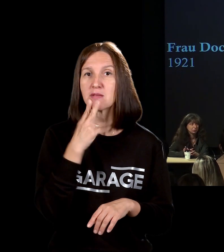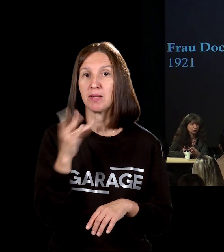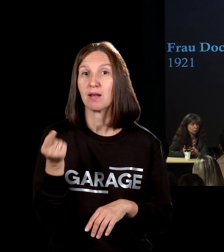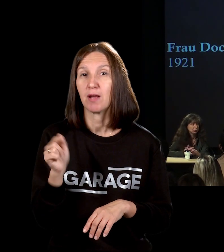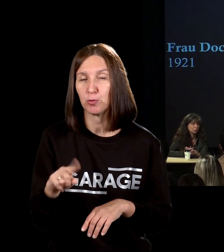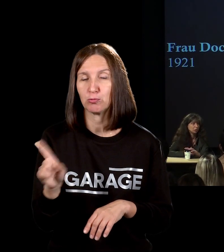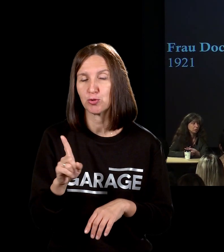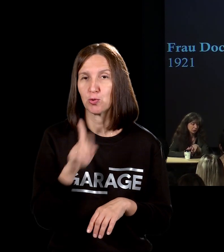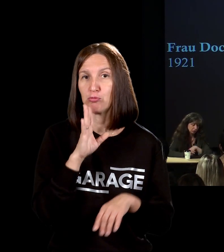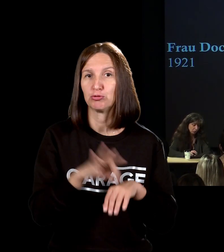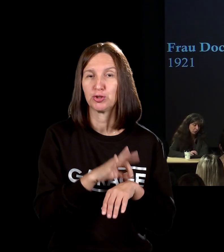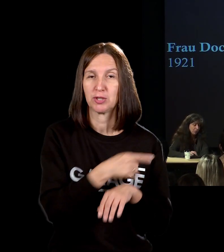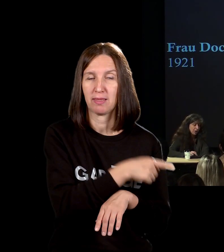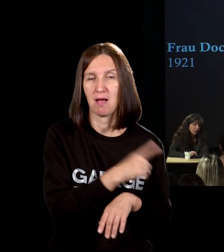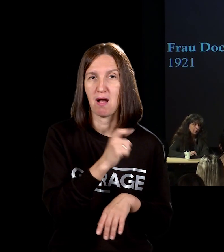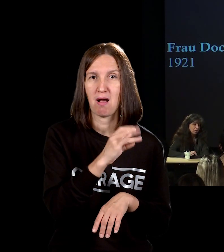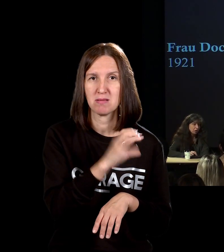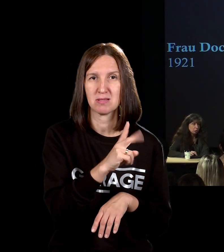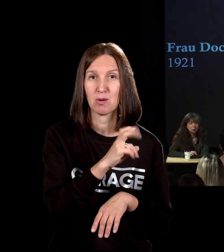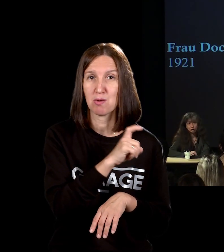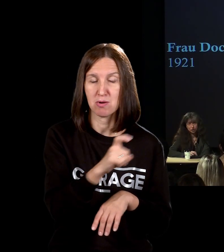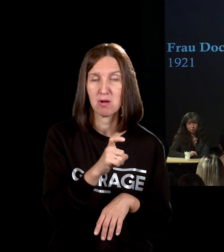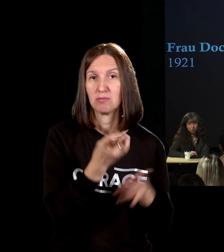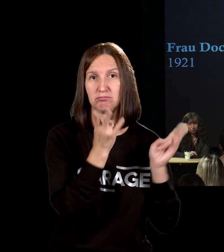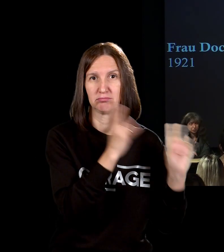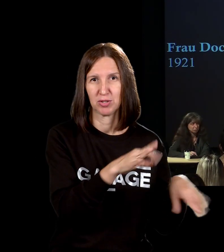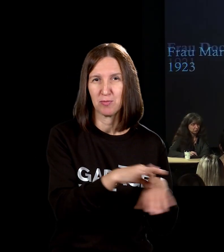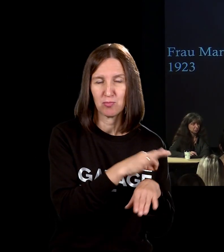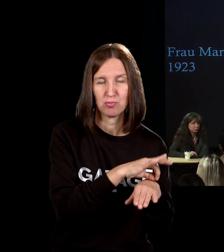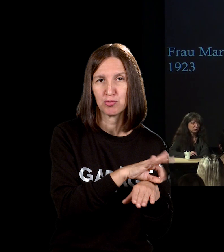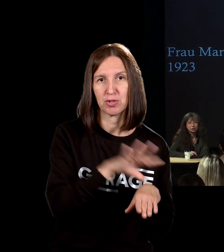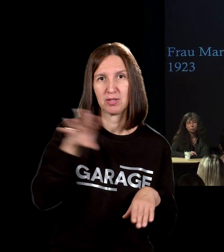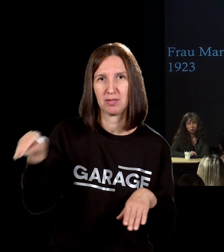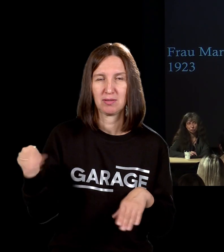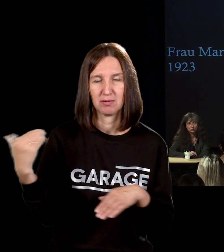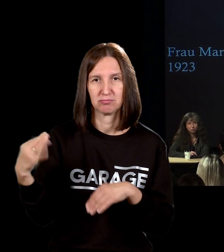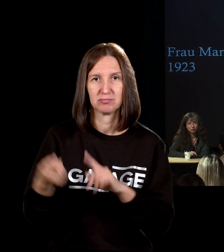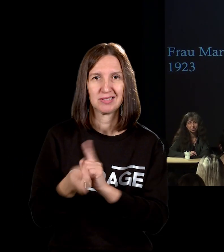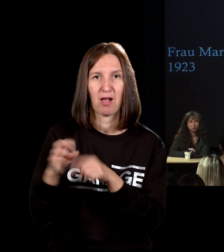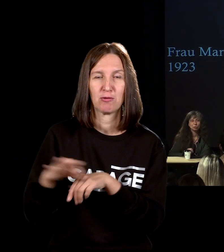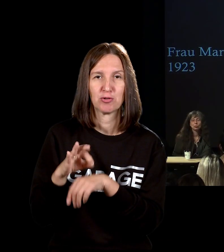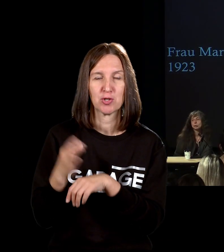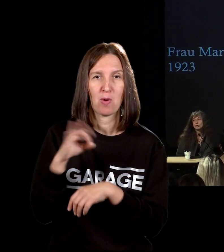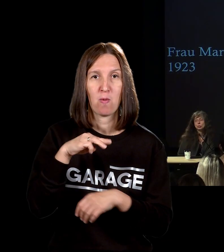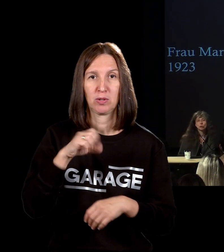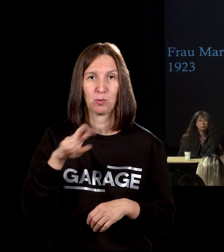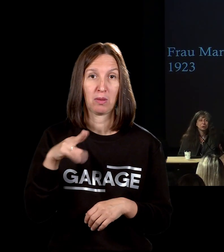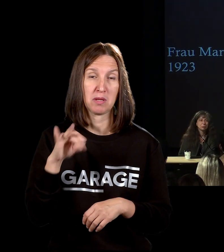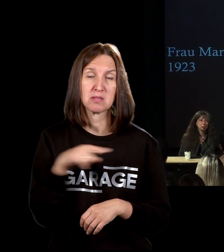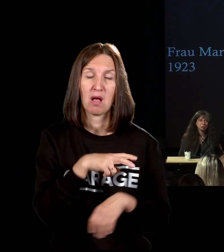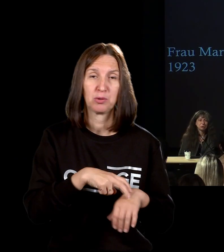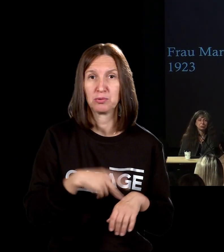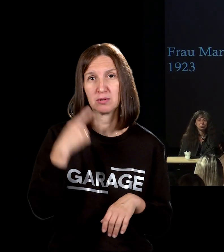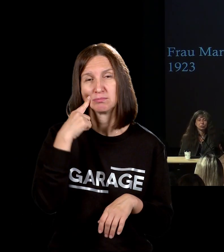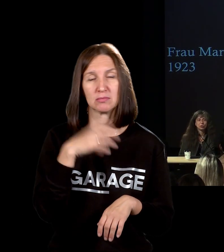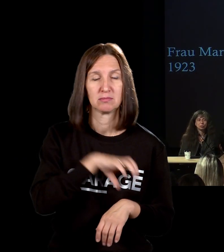этого доктора Ханса Коха ушла к Диксу и, в общем, стала его женой в результате, на что доктор не очень обиделся,